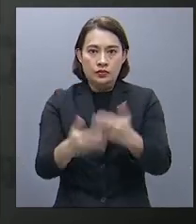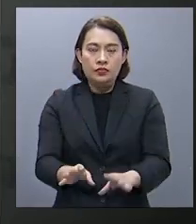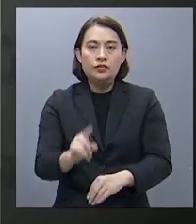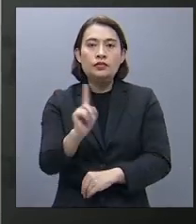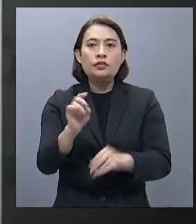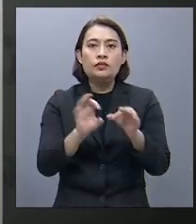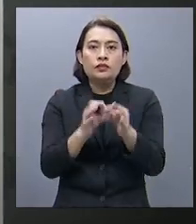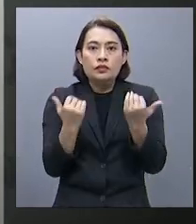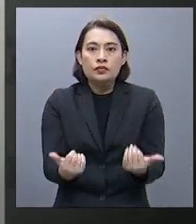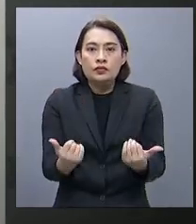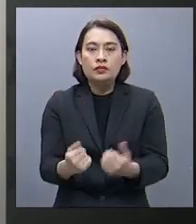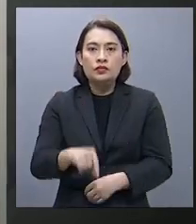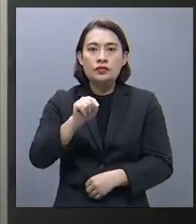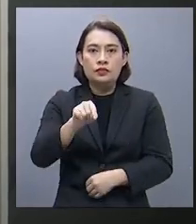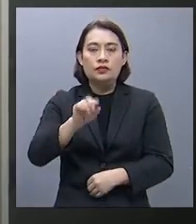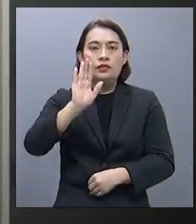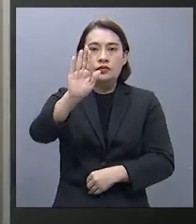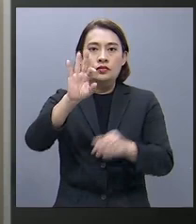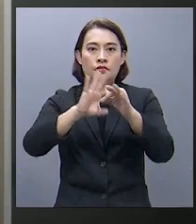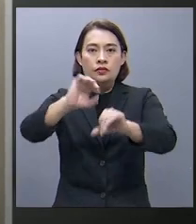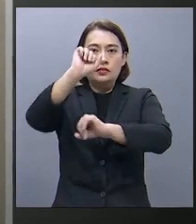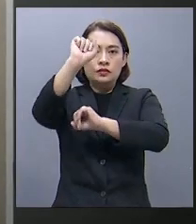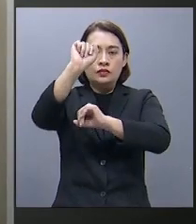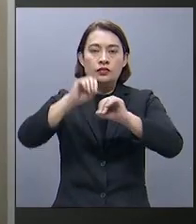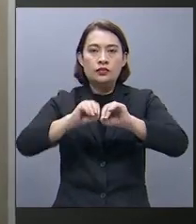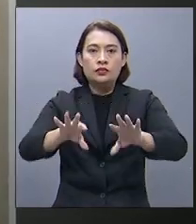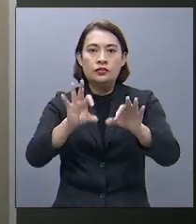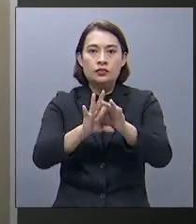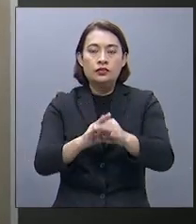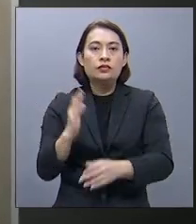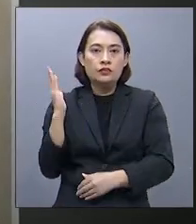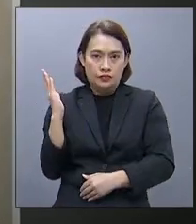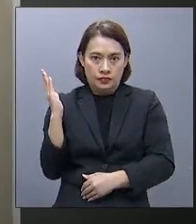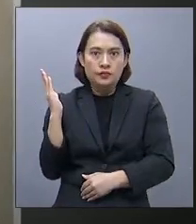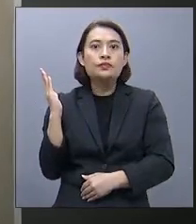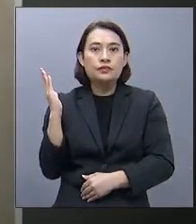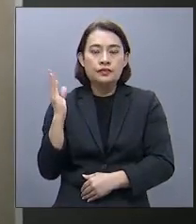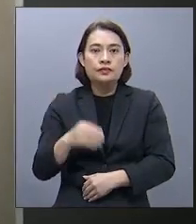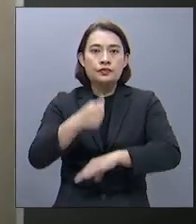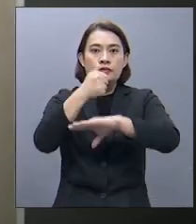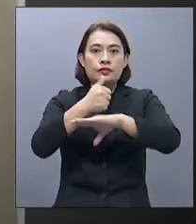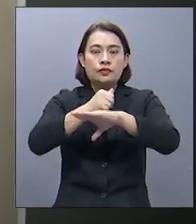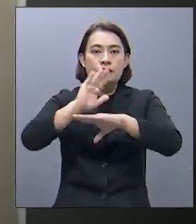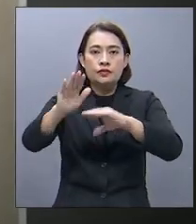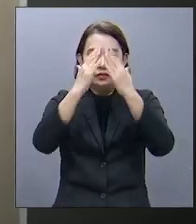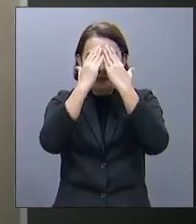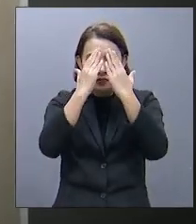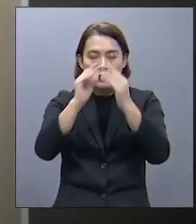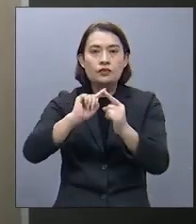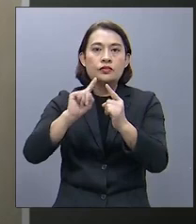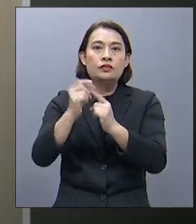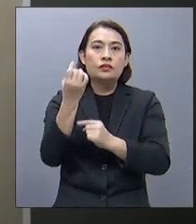สำนักจุฬาราชมนตรีขอประกาศให้ทราบโดยทั่วกันว่านายอาสิพิทักษ์คุมพลจุฬาราชมนตรีคนที่ 18แห่ง